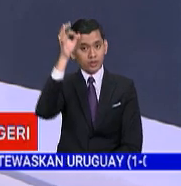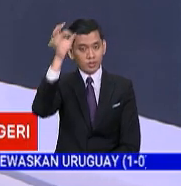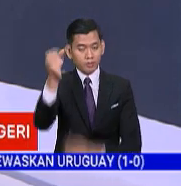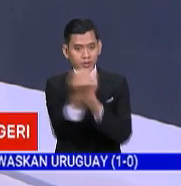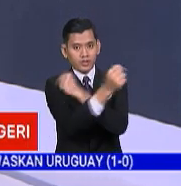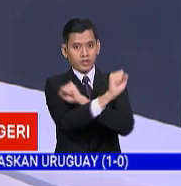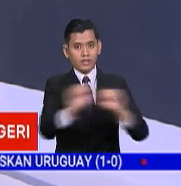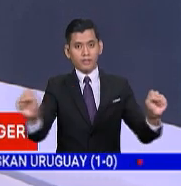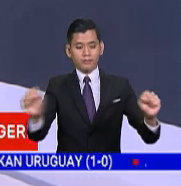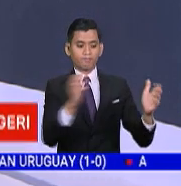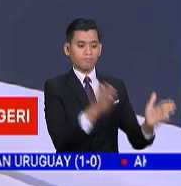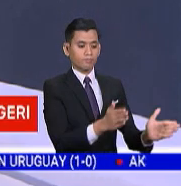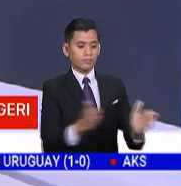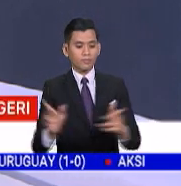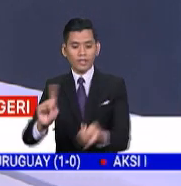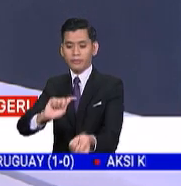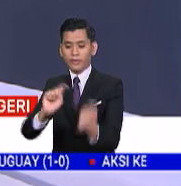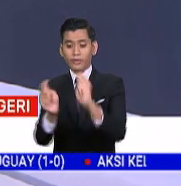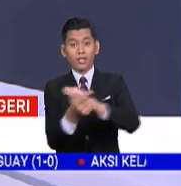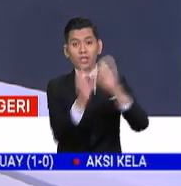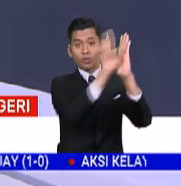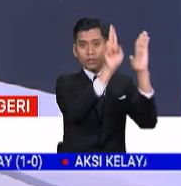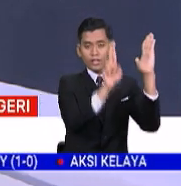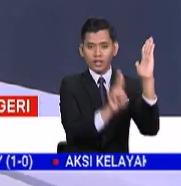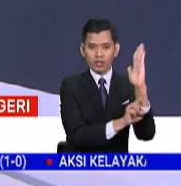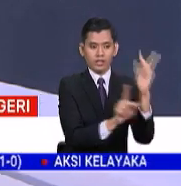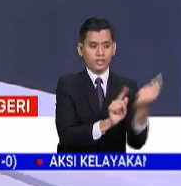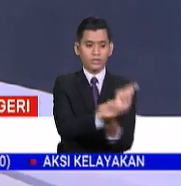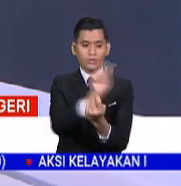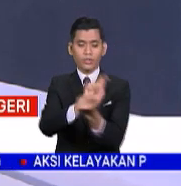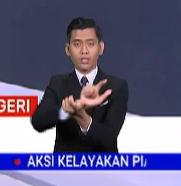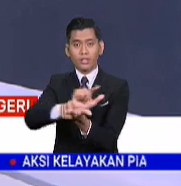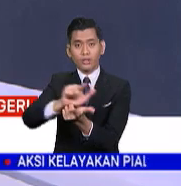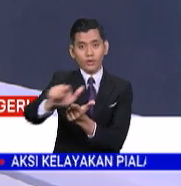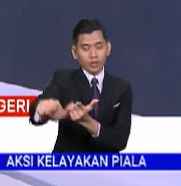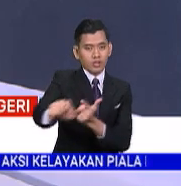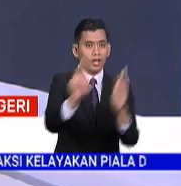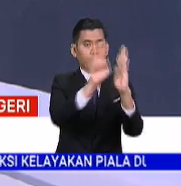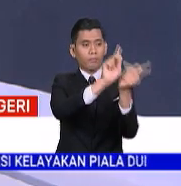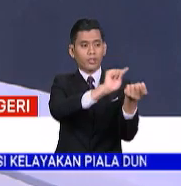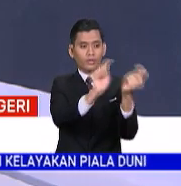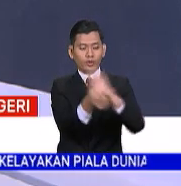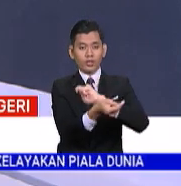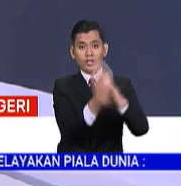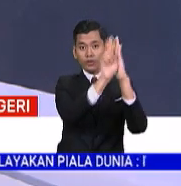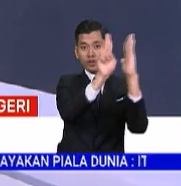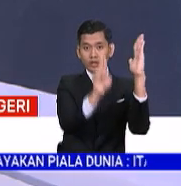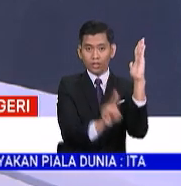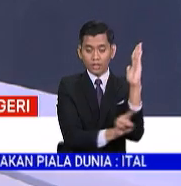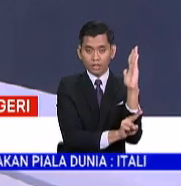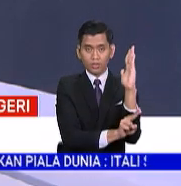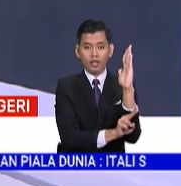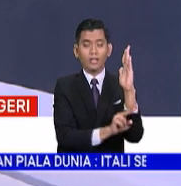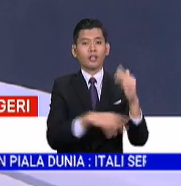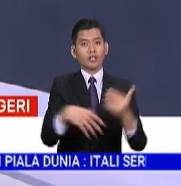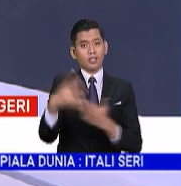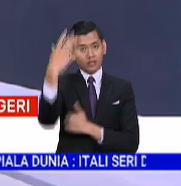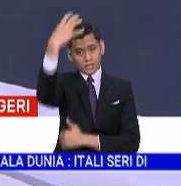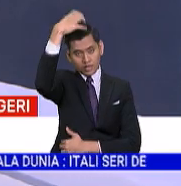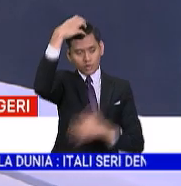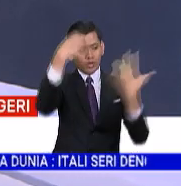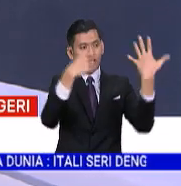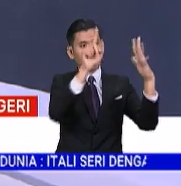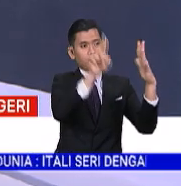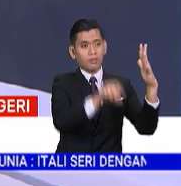dilaksanakan bagi merangka pindaan berkenaan selaras dengan kelulusan pindaan Perlembagaan Persekutuan 15